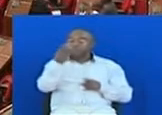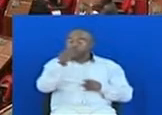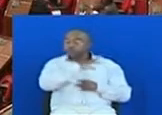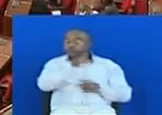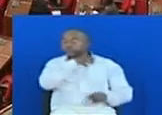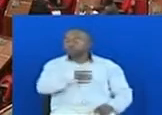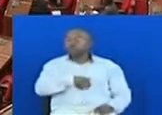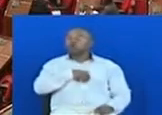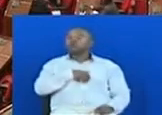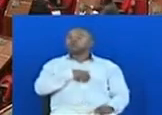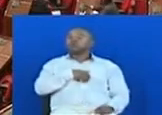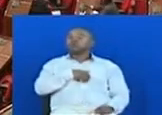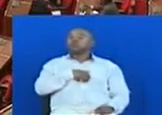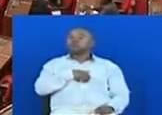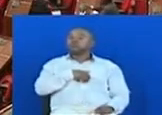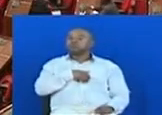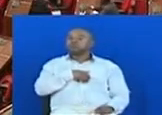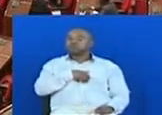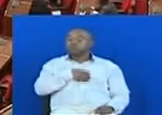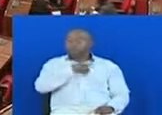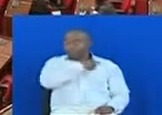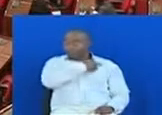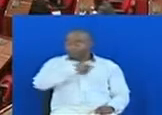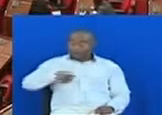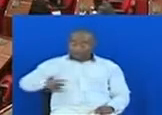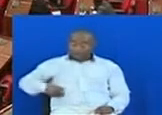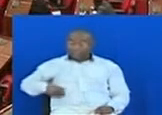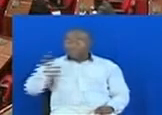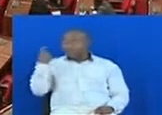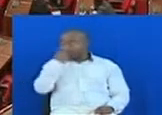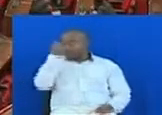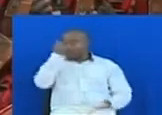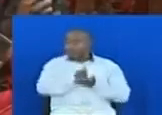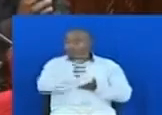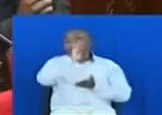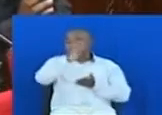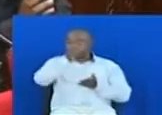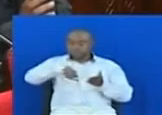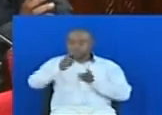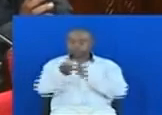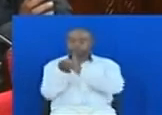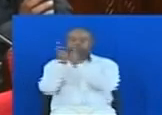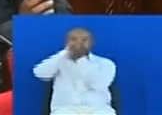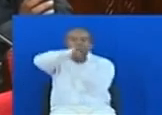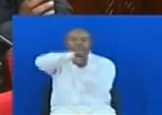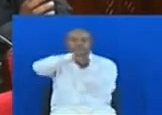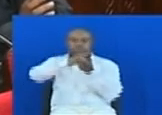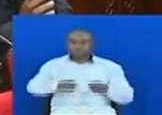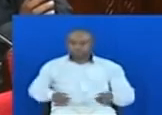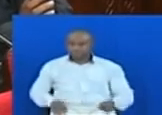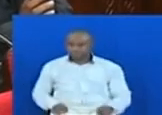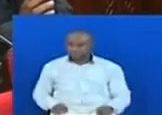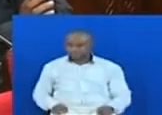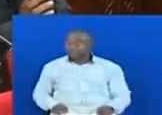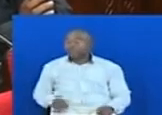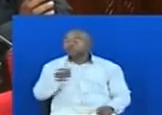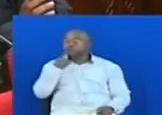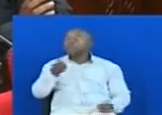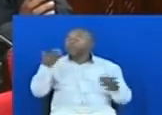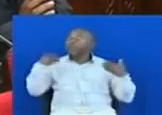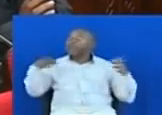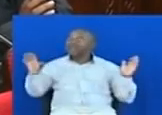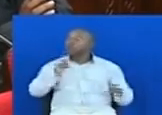shock. Rais pekee yake uamuzi wake umetufanya namna katika nchi yetu. Tusidanganyane na tusiwe